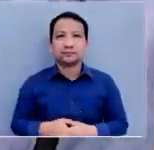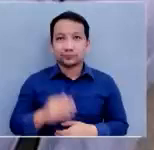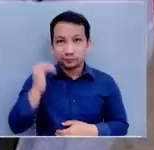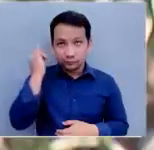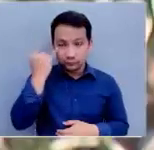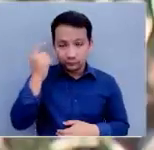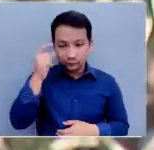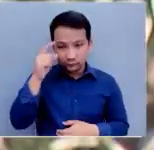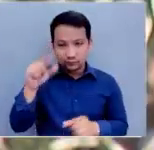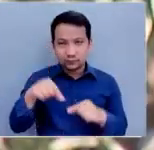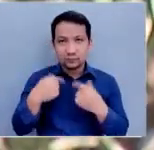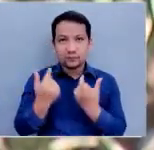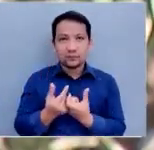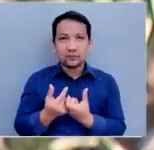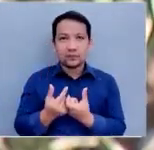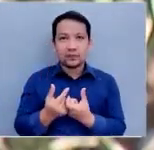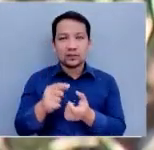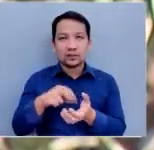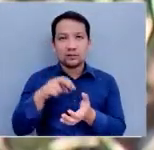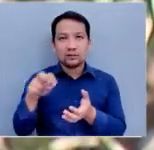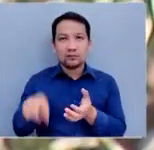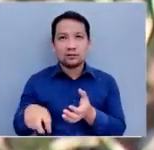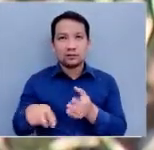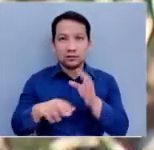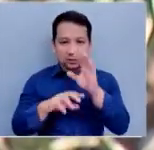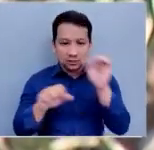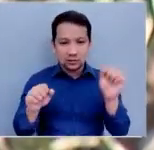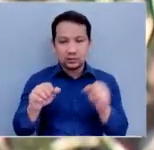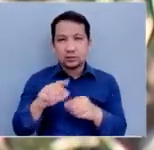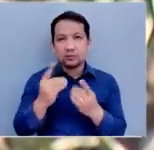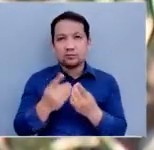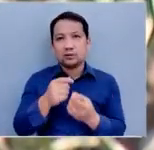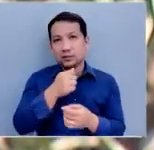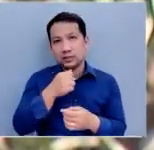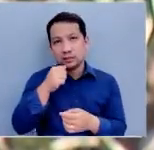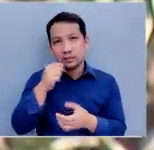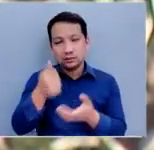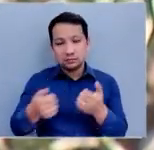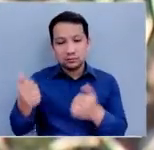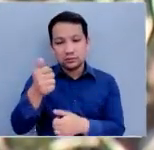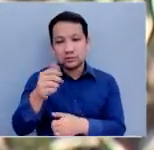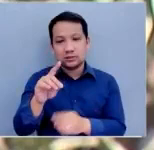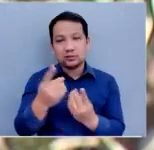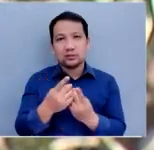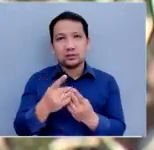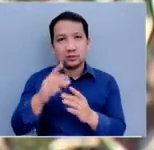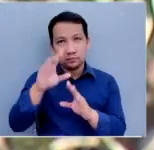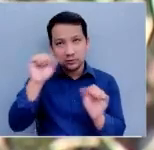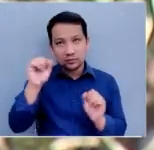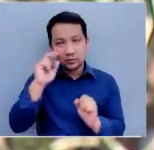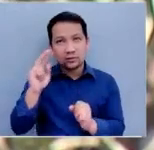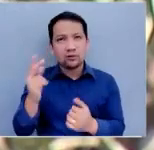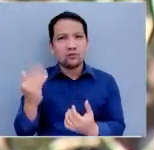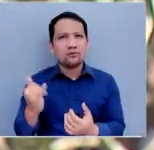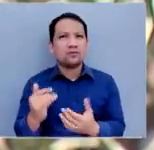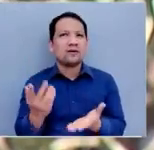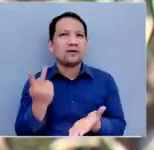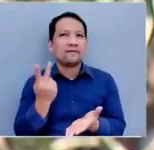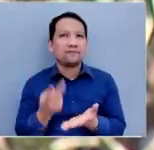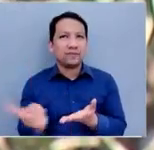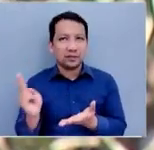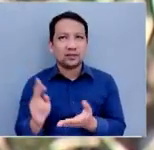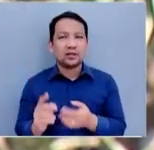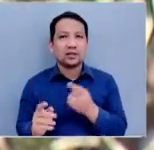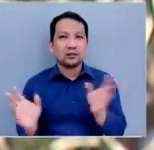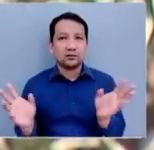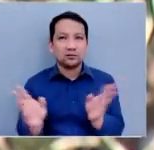rin ng grupo na bumaba na sa pagiging Department of Agriculture Secretary si Pangulong Bongbong Marcos dahil anila palpak naman daw